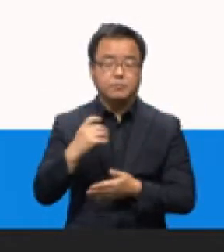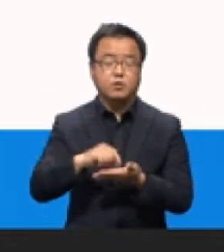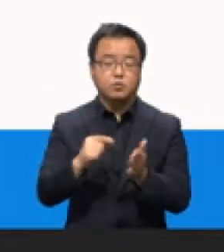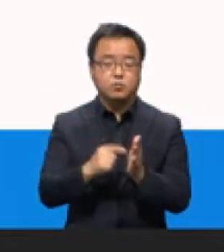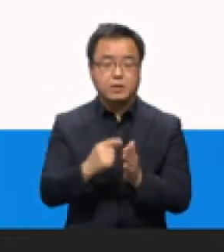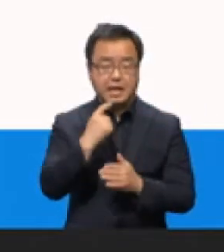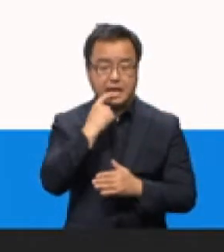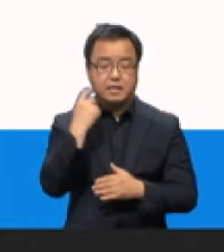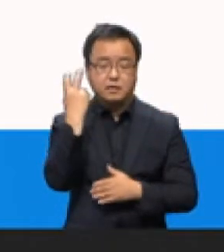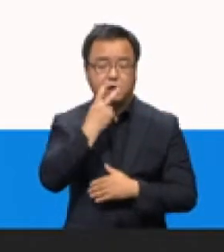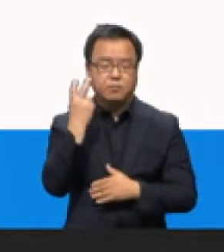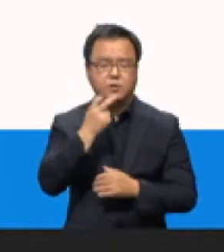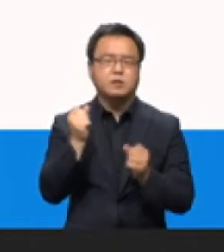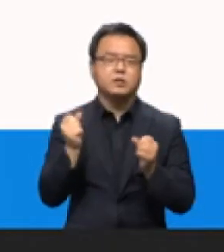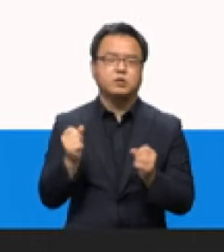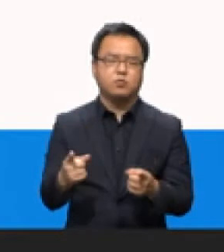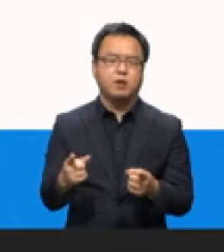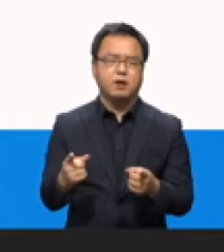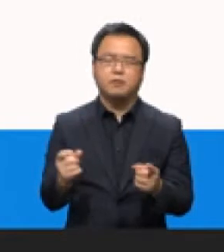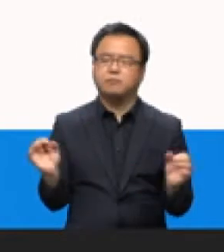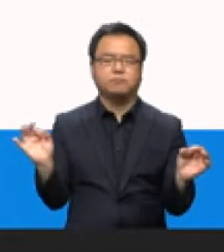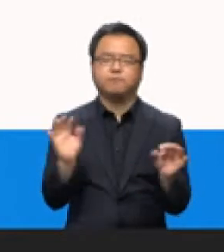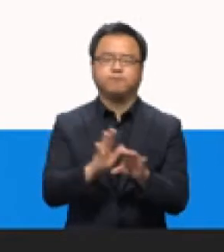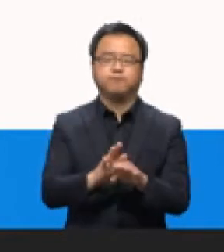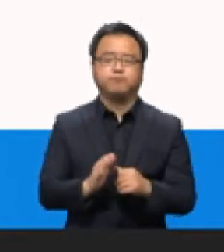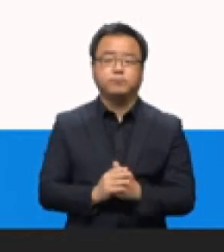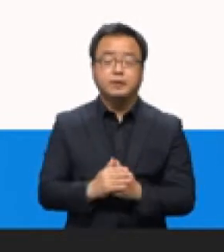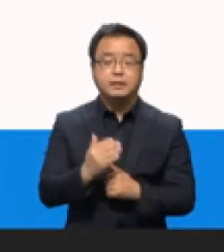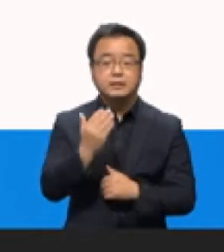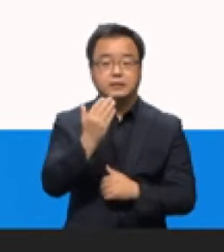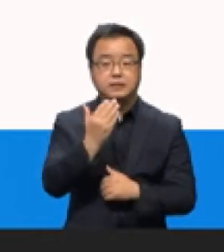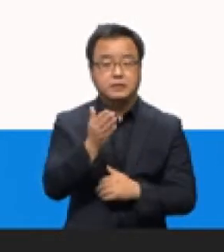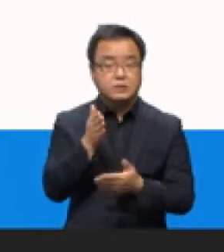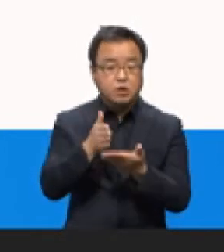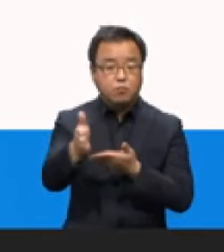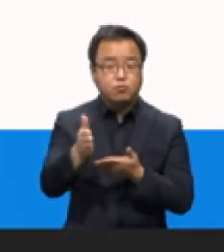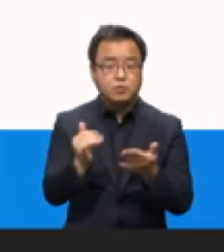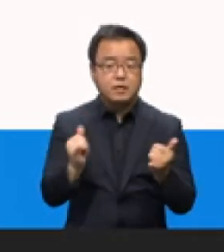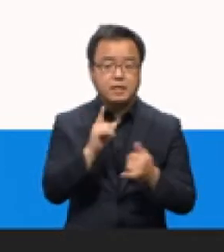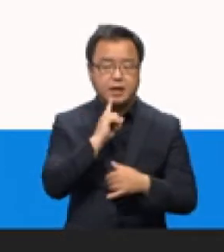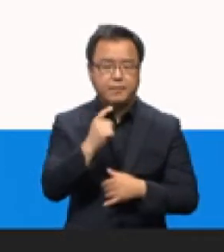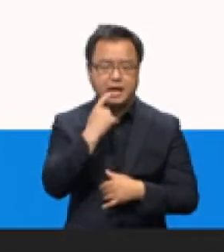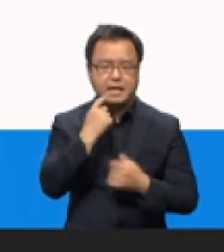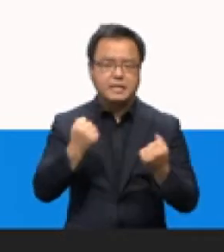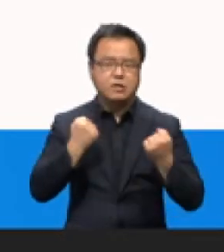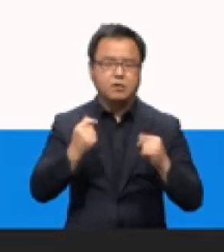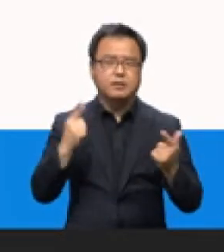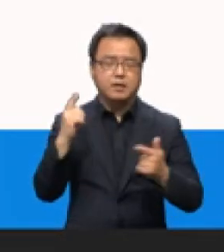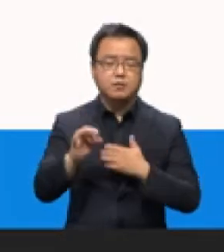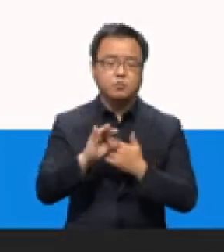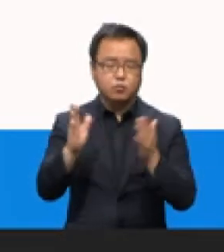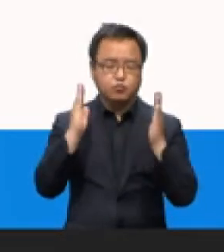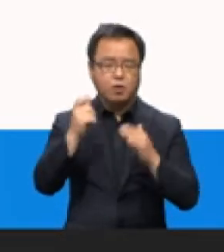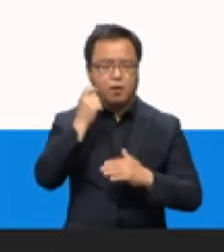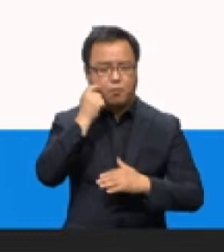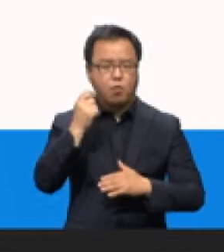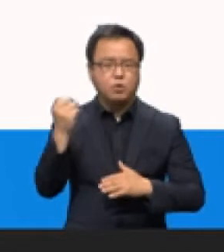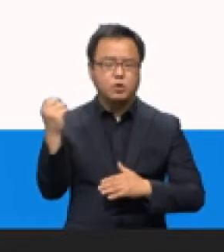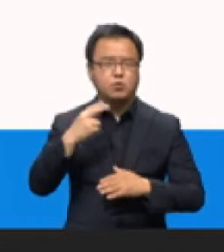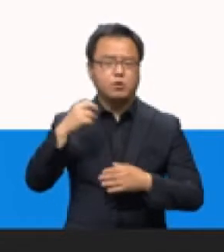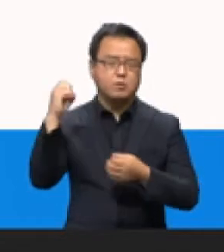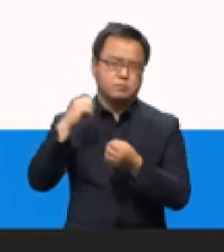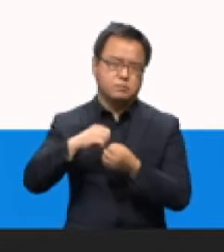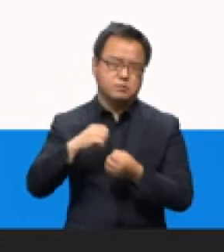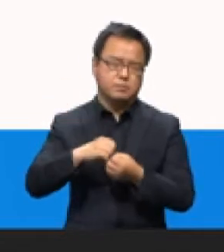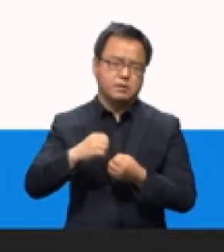받을 기회를 잃었습니다. 전문가들은 치아가 건강하지 않으면 수업도 제대로 들을 수 없고 또 만성질환이 발생할 수도